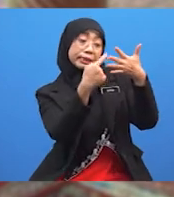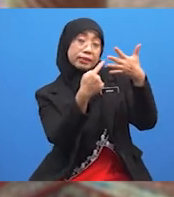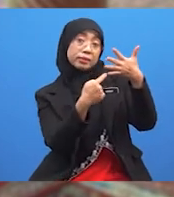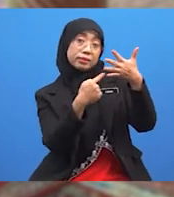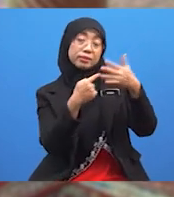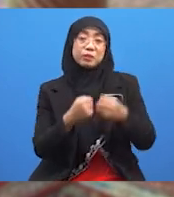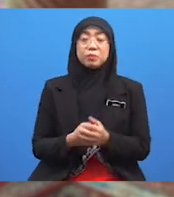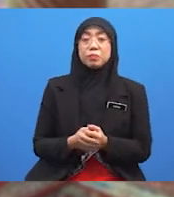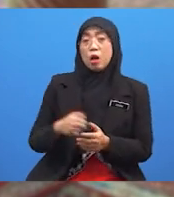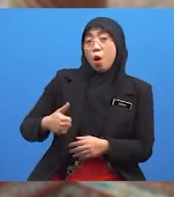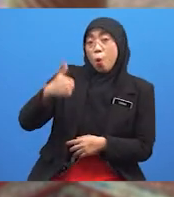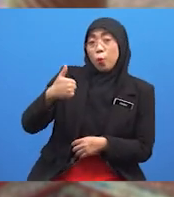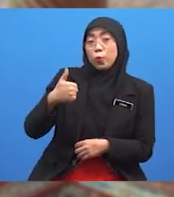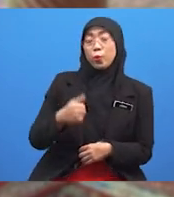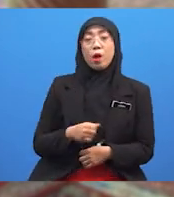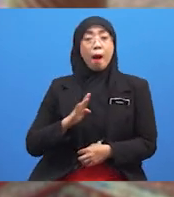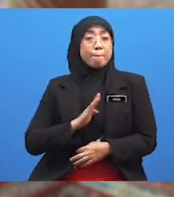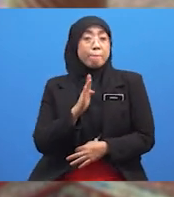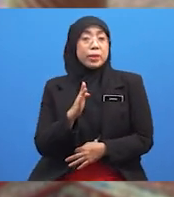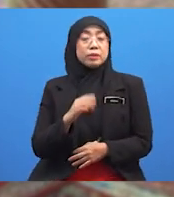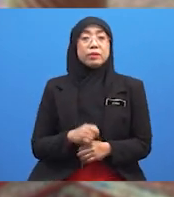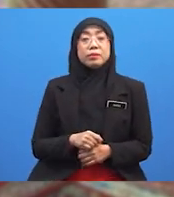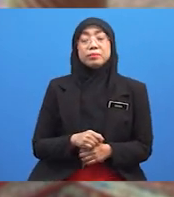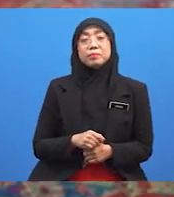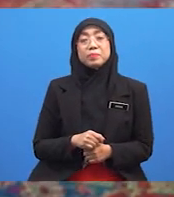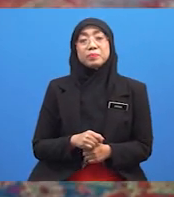dapat dibanggakan oleh masyarakat dan negara.